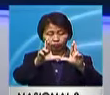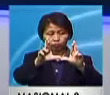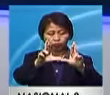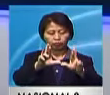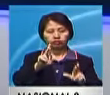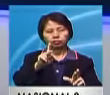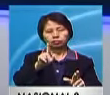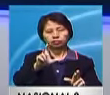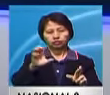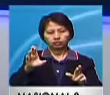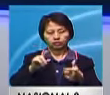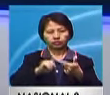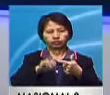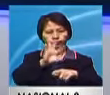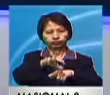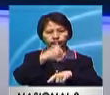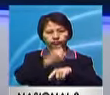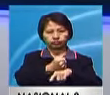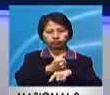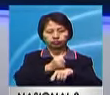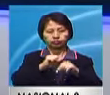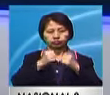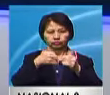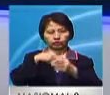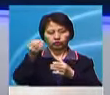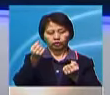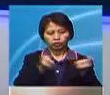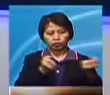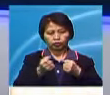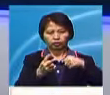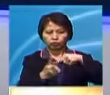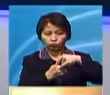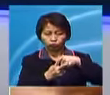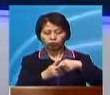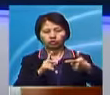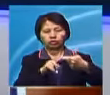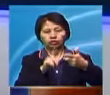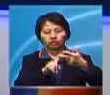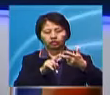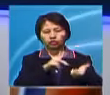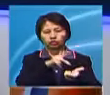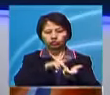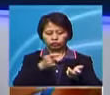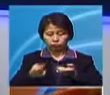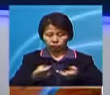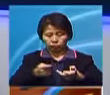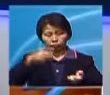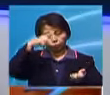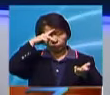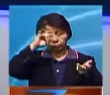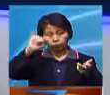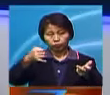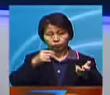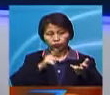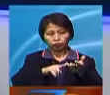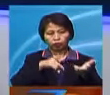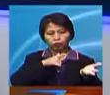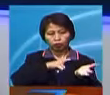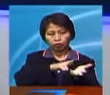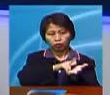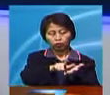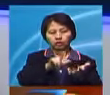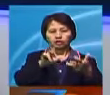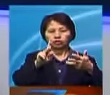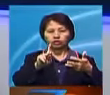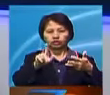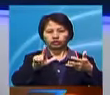Petronas, KLCC, penubuhan syarikat pengeluar kereta pertama negara Proton, pusat pentadbiran Putrajaya dan lapangan terbang